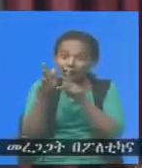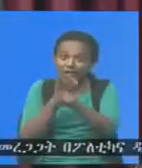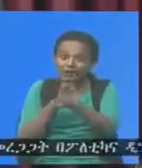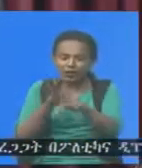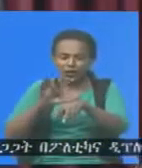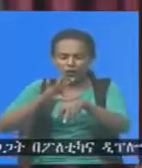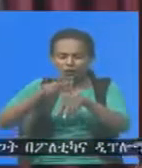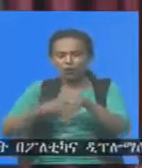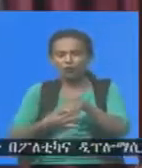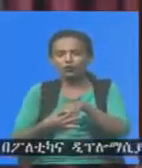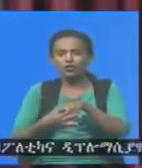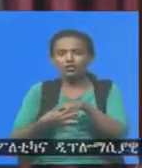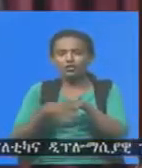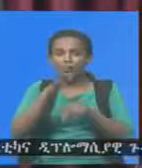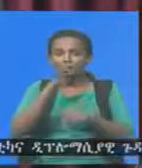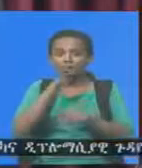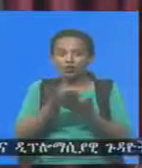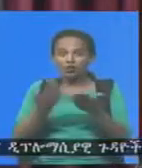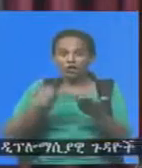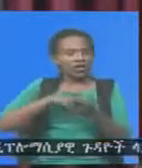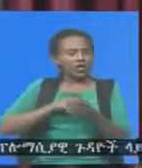ላይ የሚፈጠር ነገር እኛ ላይ አበቃም።